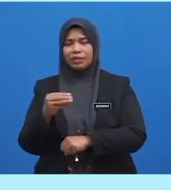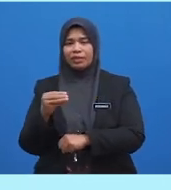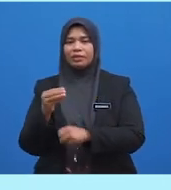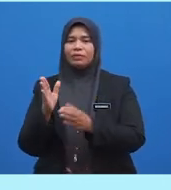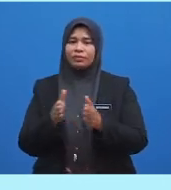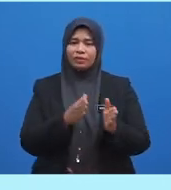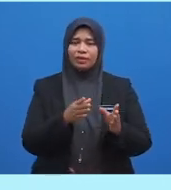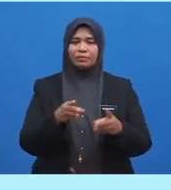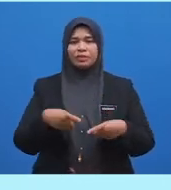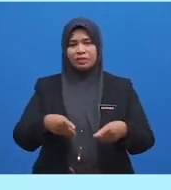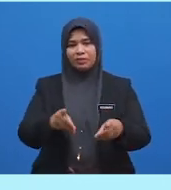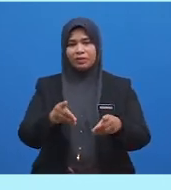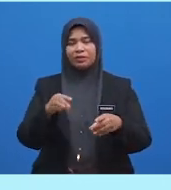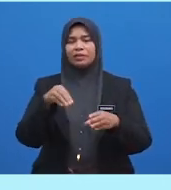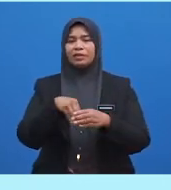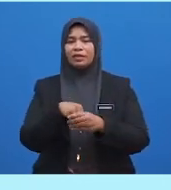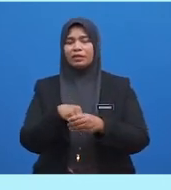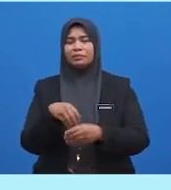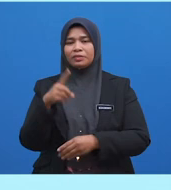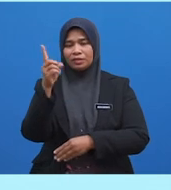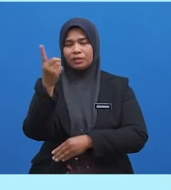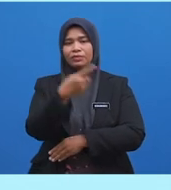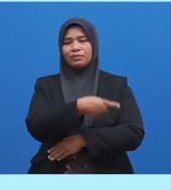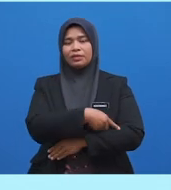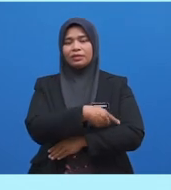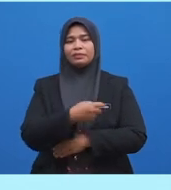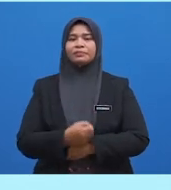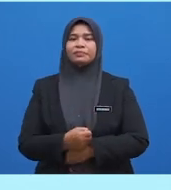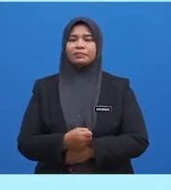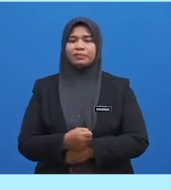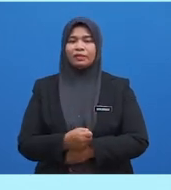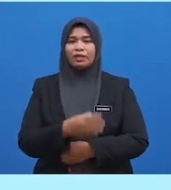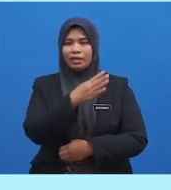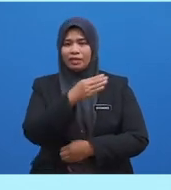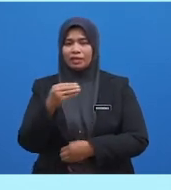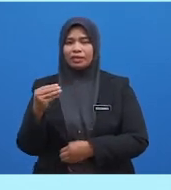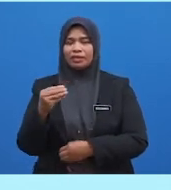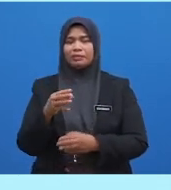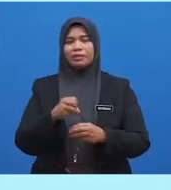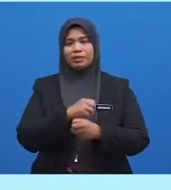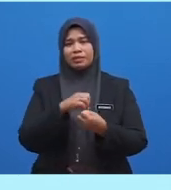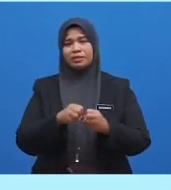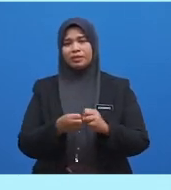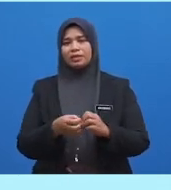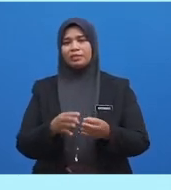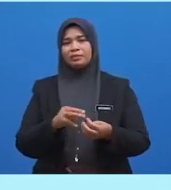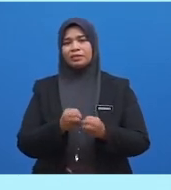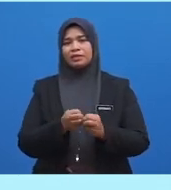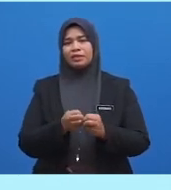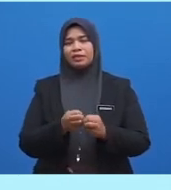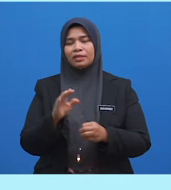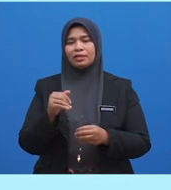dan urutan peristiwa dalam sehari dan menyelesaikan masalah